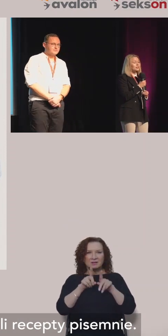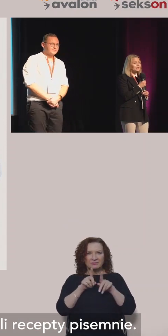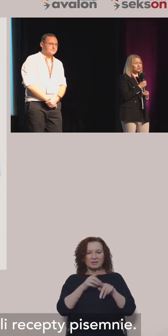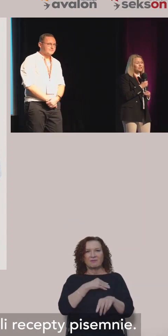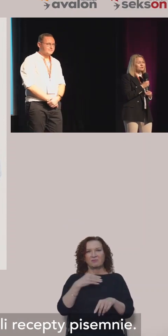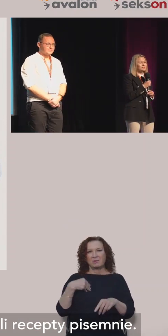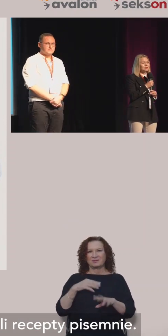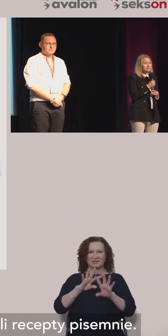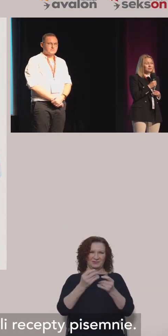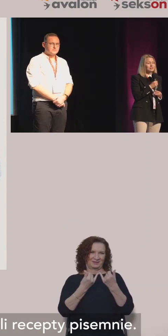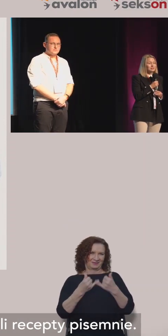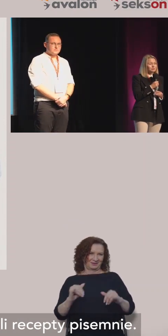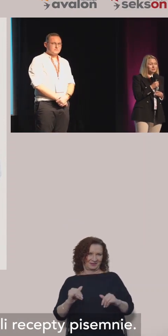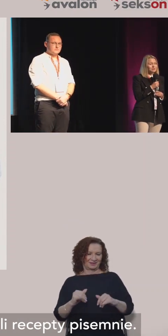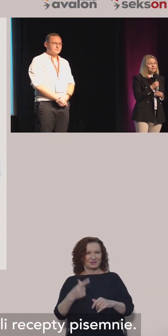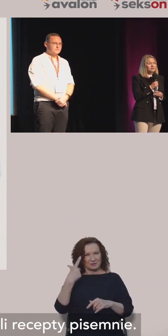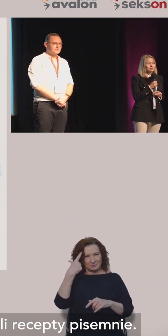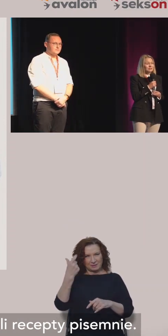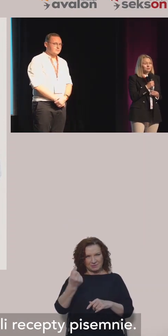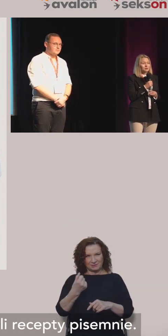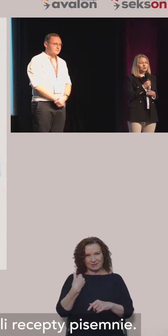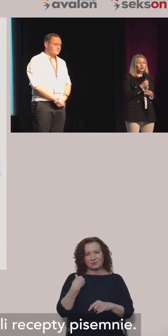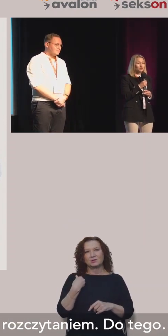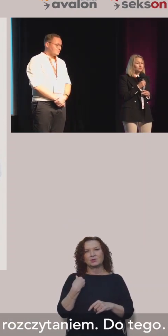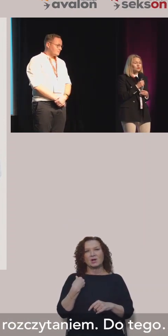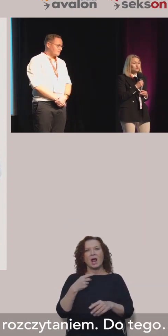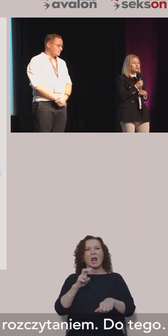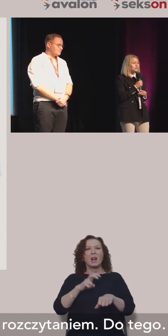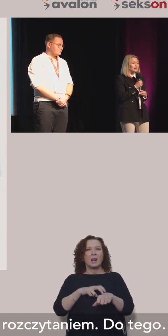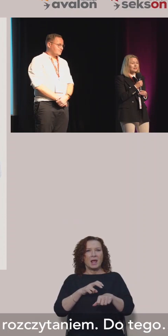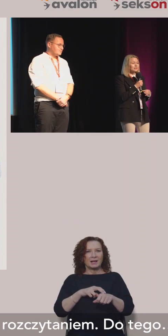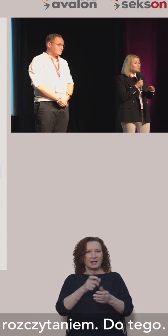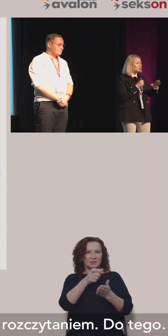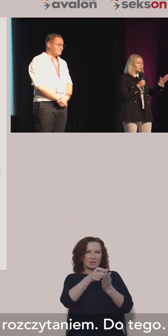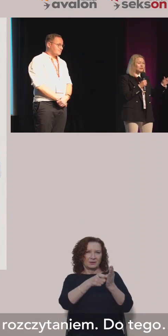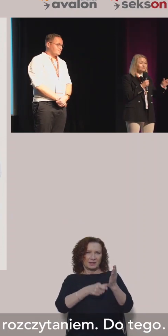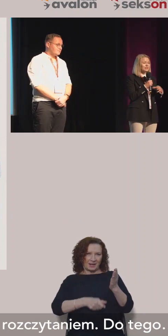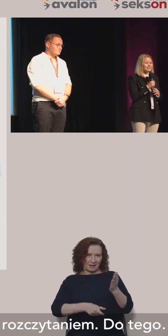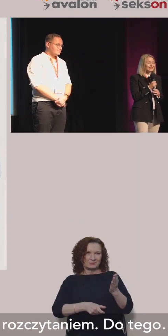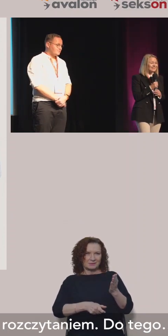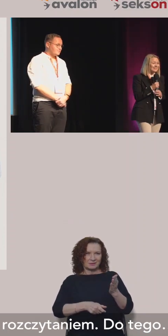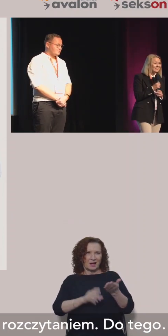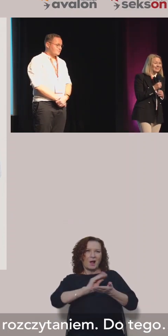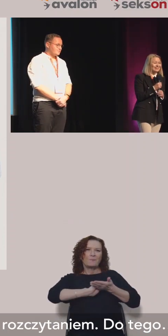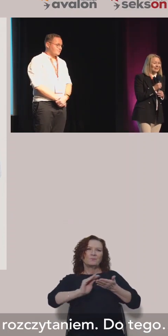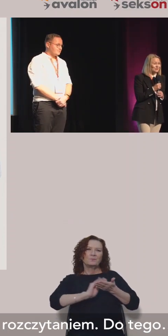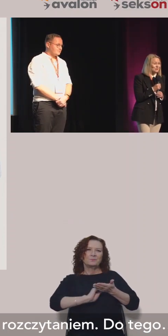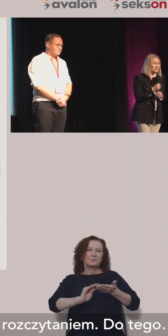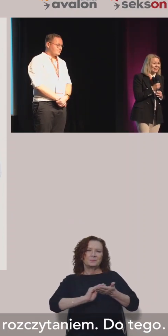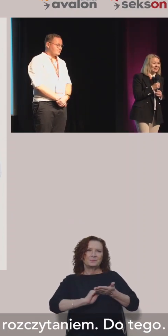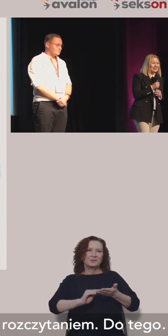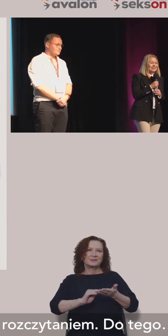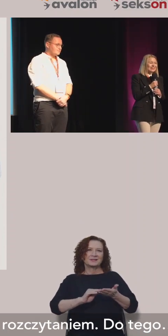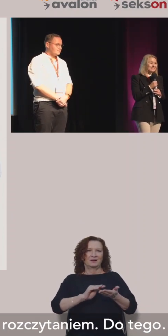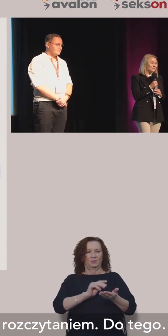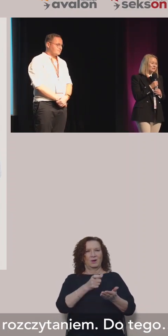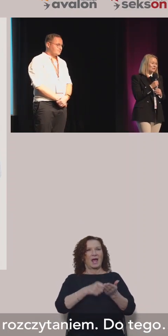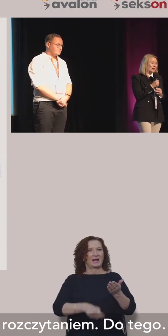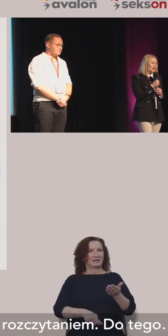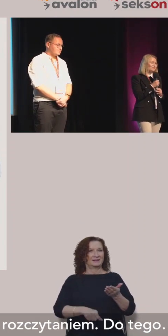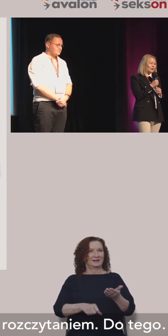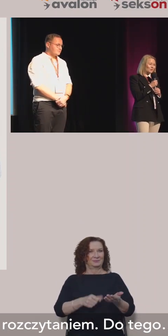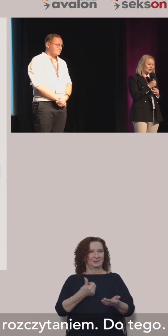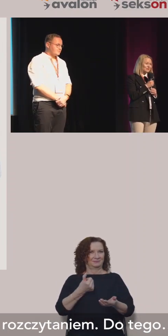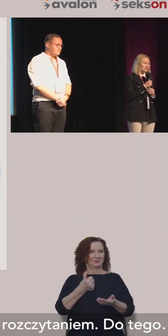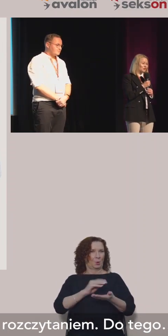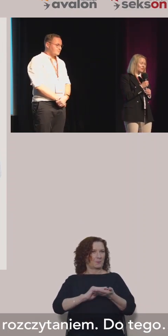jeszcze lekarze wystawiali recepty pisemnie. No kto rozczyta, temu naprawdę gratuluję. Ja zawsze